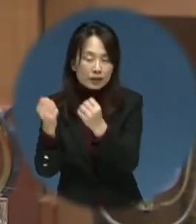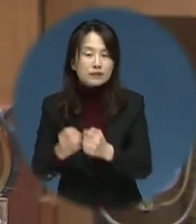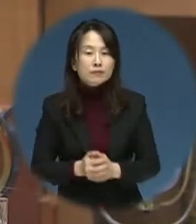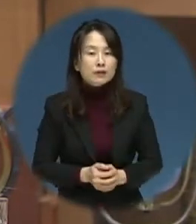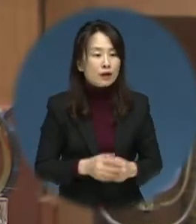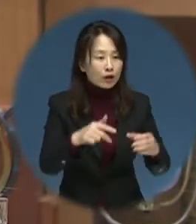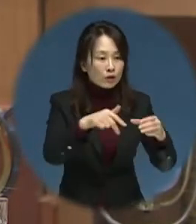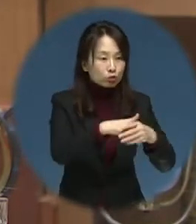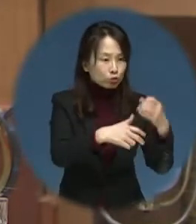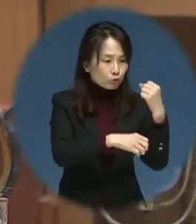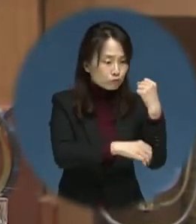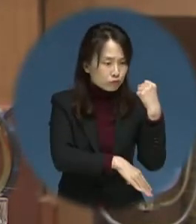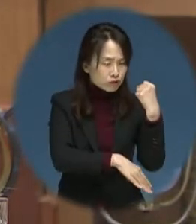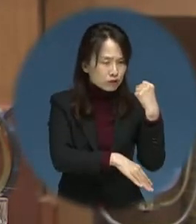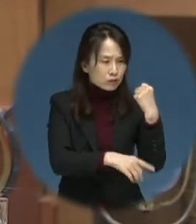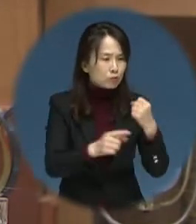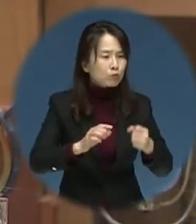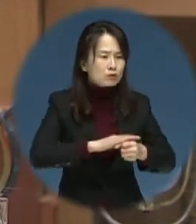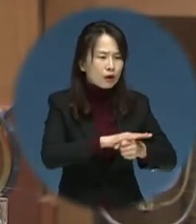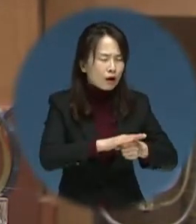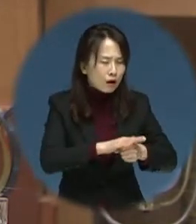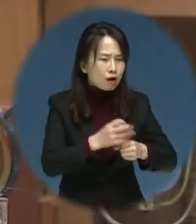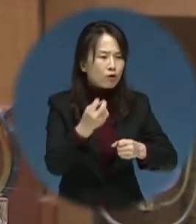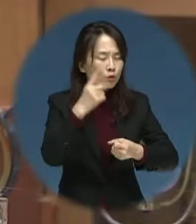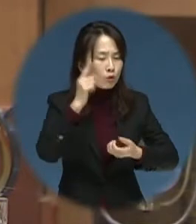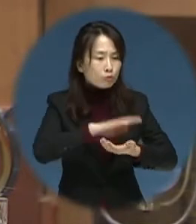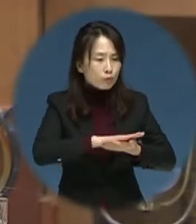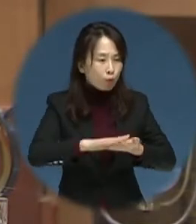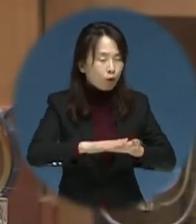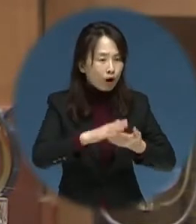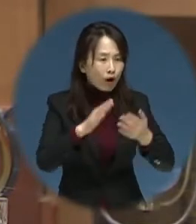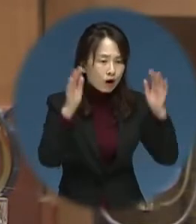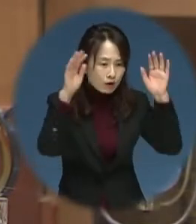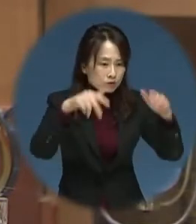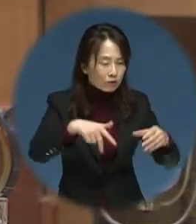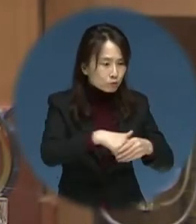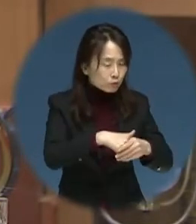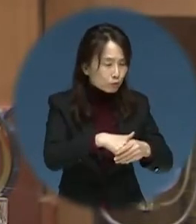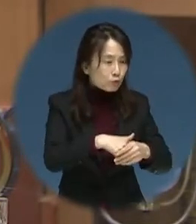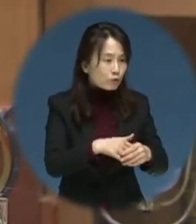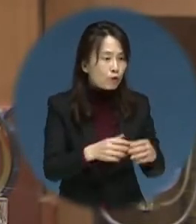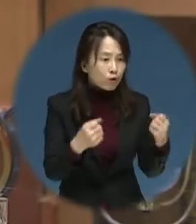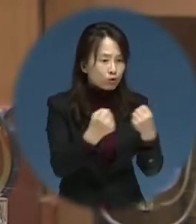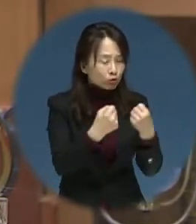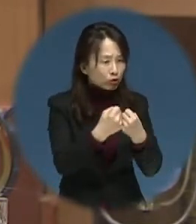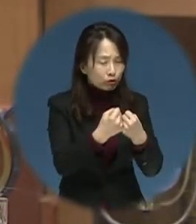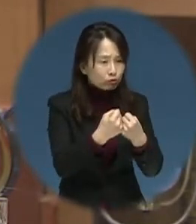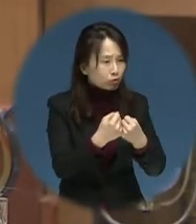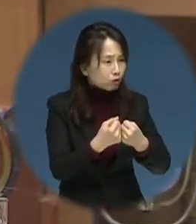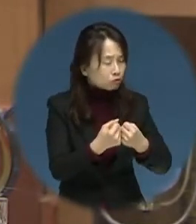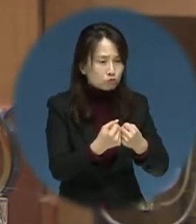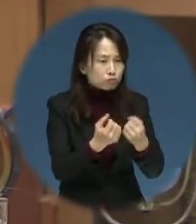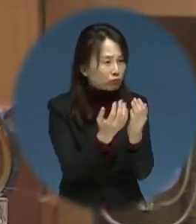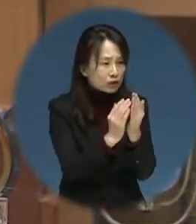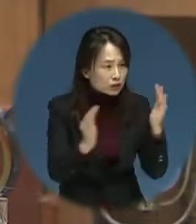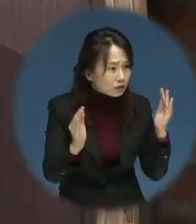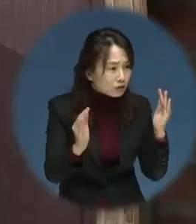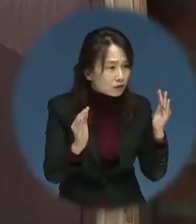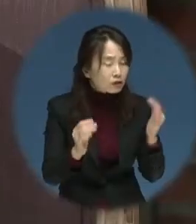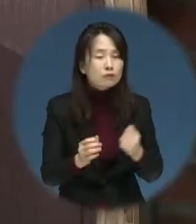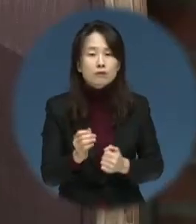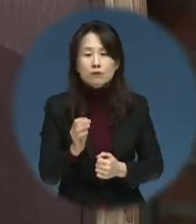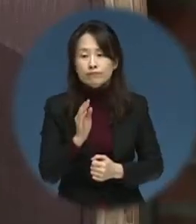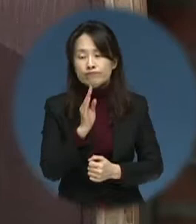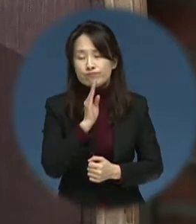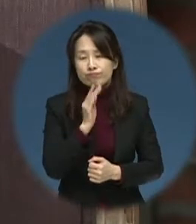뭐 사랑의 종교고 평화의 종교지 무슨 전쟁이 이런 게 아니네요. 예. 그래서 우리가 이제